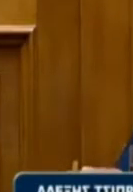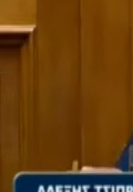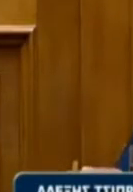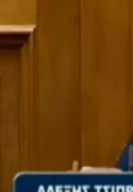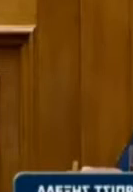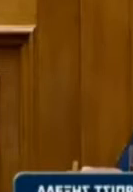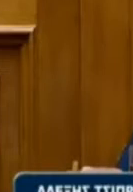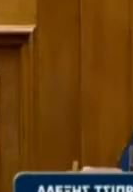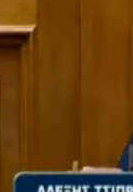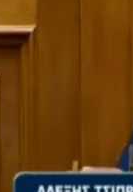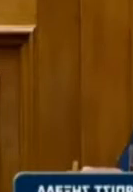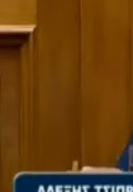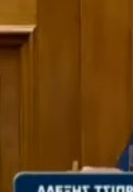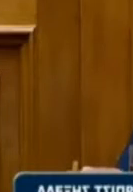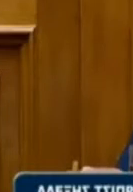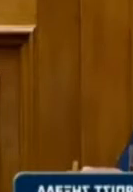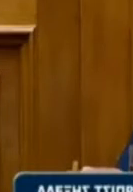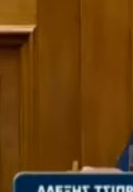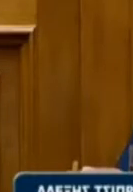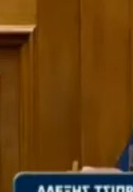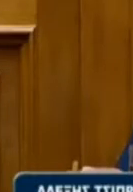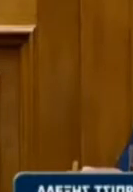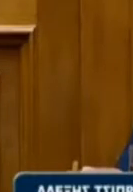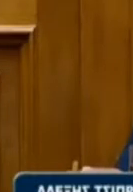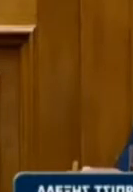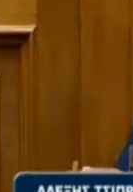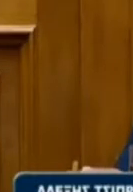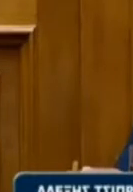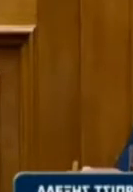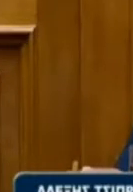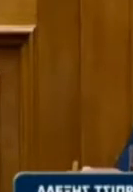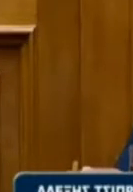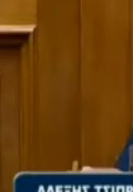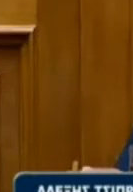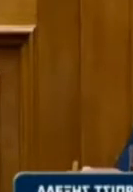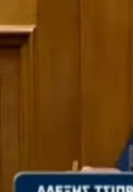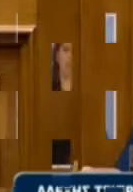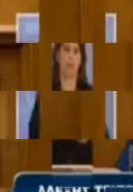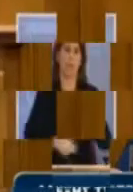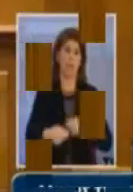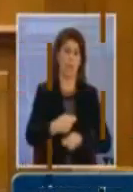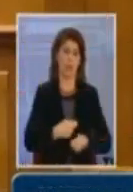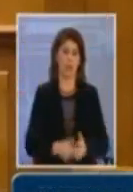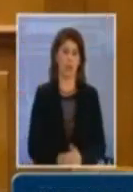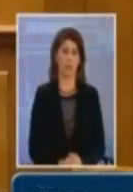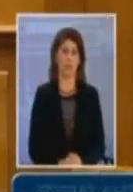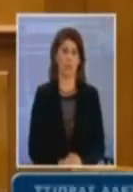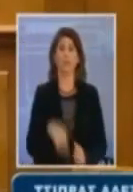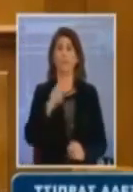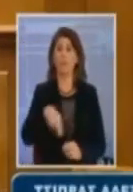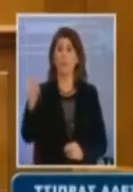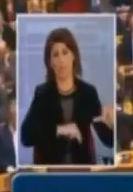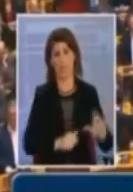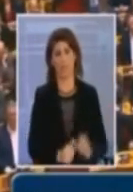Ένας φόρος έσχος που τιμωρεί όσους δούλευαν μια ζωή για να αποκτήσουν ένα κεραμίδι να στεγάσουν τα παιδιά τους.